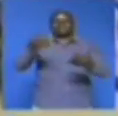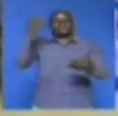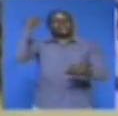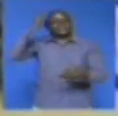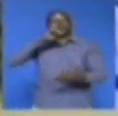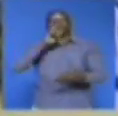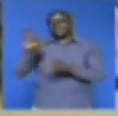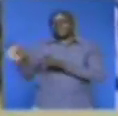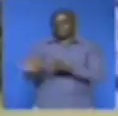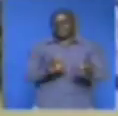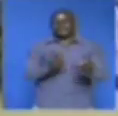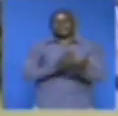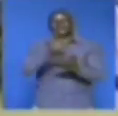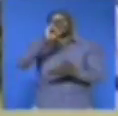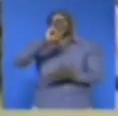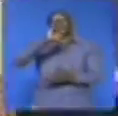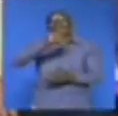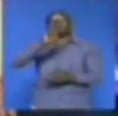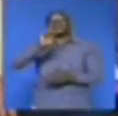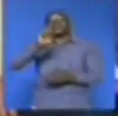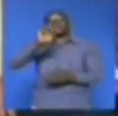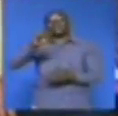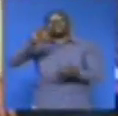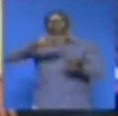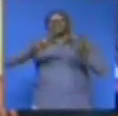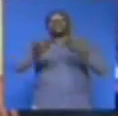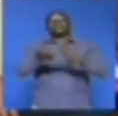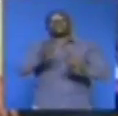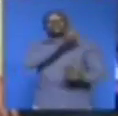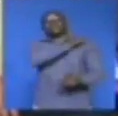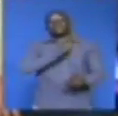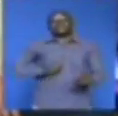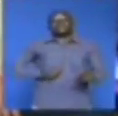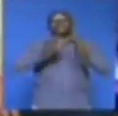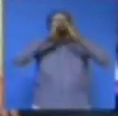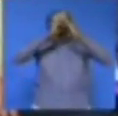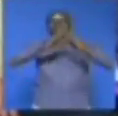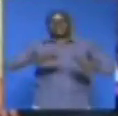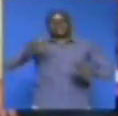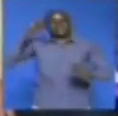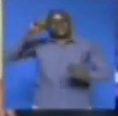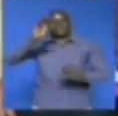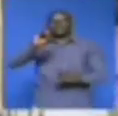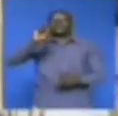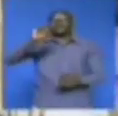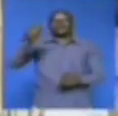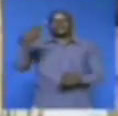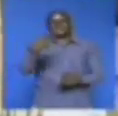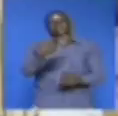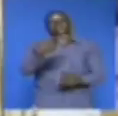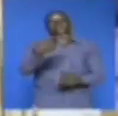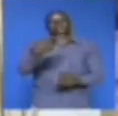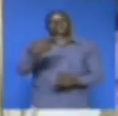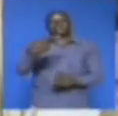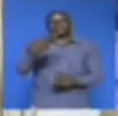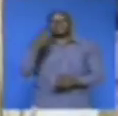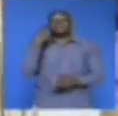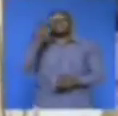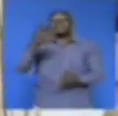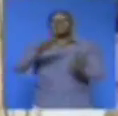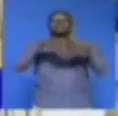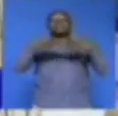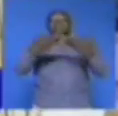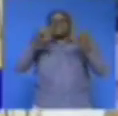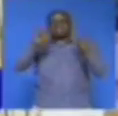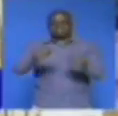menés par l'INERA en partenariat avec l'ambassade du Royaume du Danemark et l'ONG TriAid. Voir comment on peut arrêter la